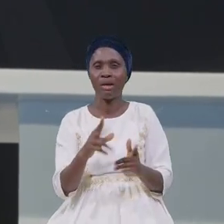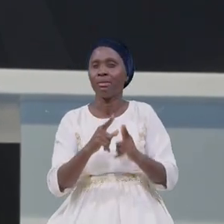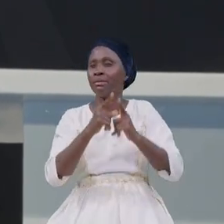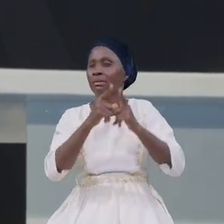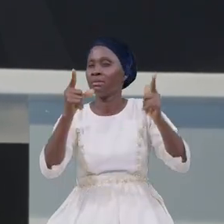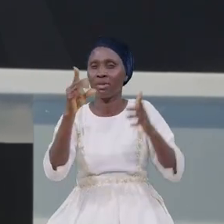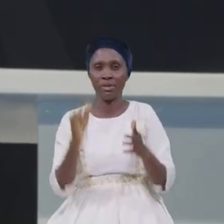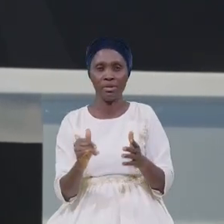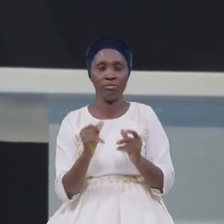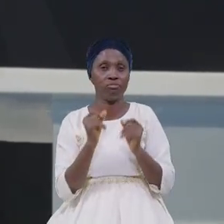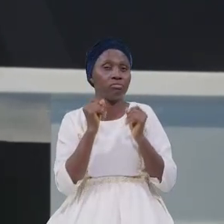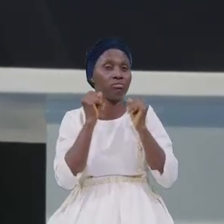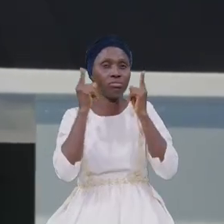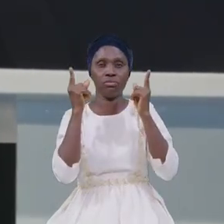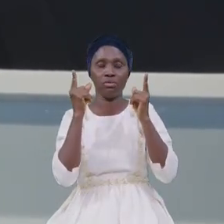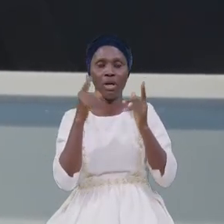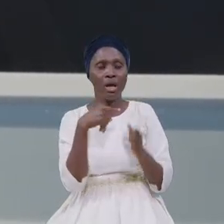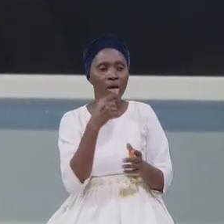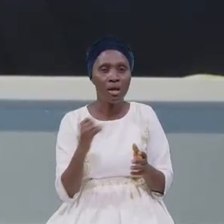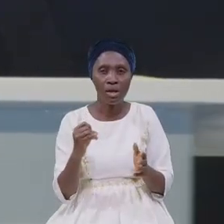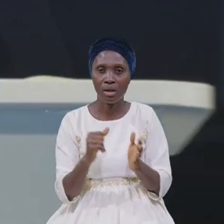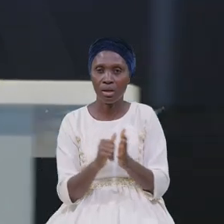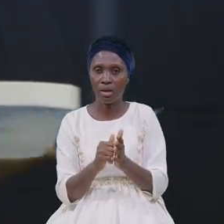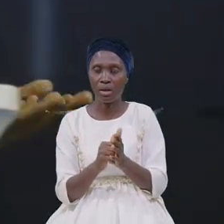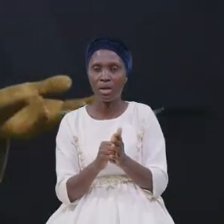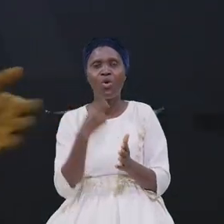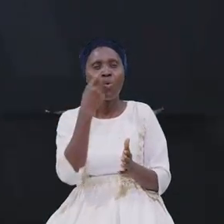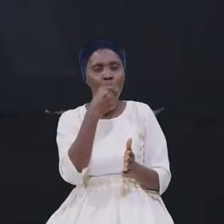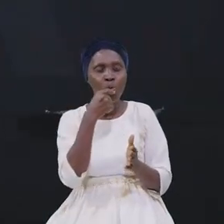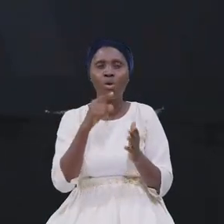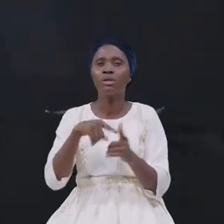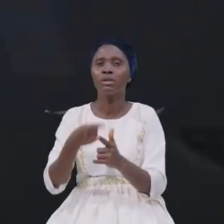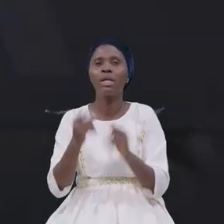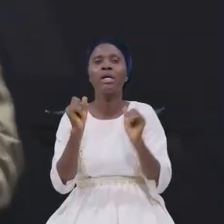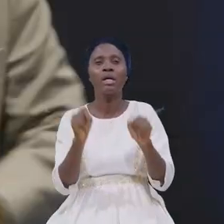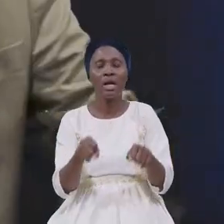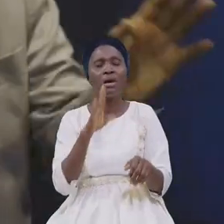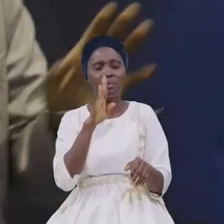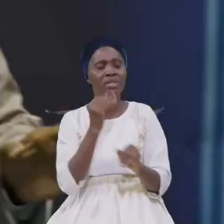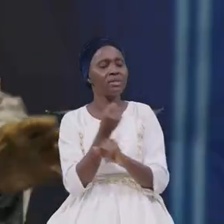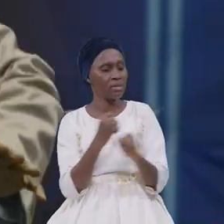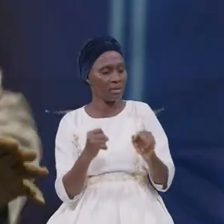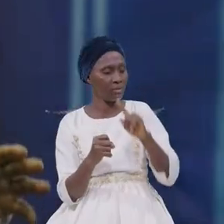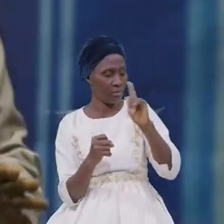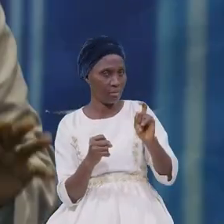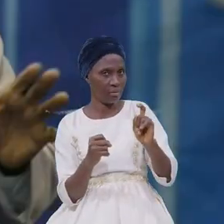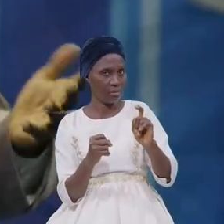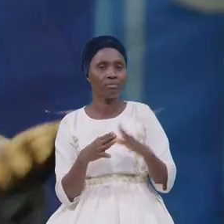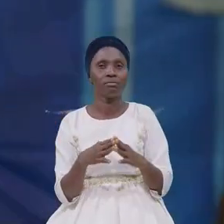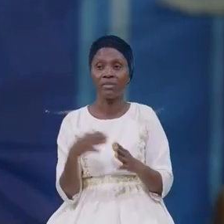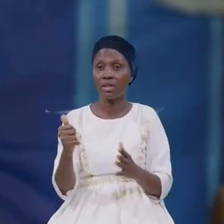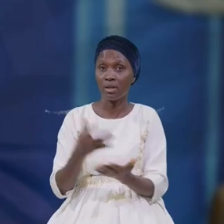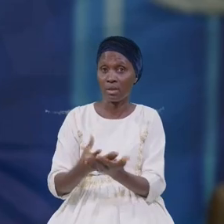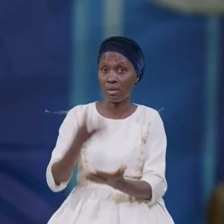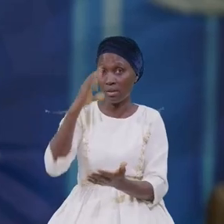étonnés et dit, qui peut donc être sauvé? Un